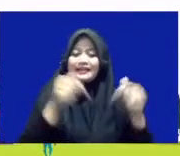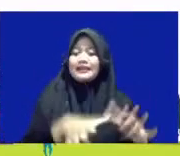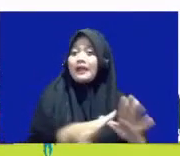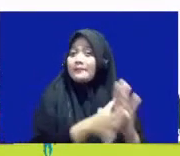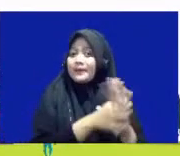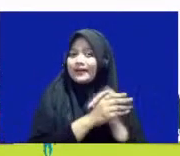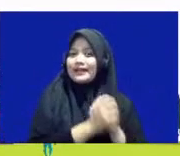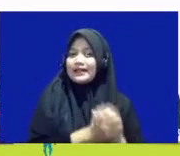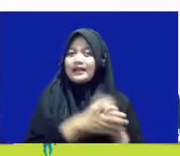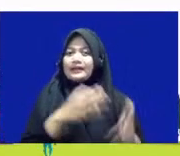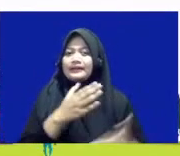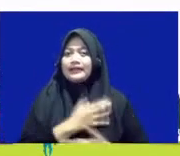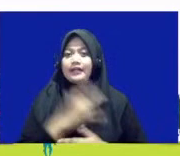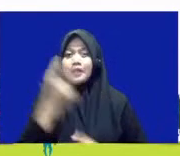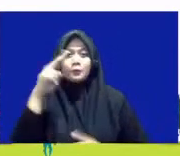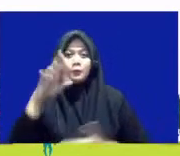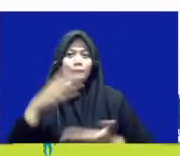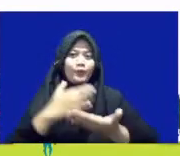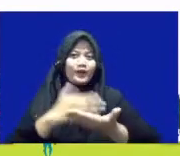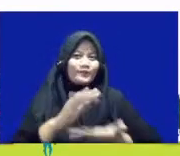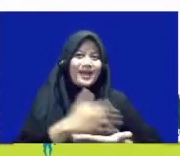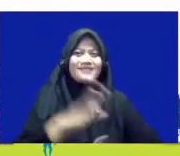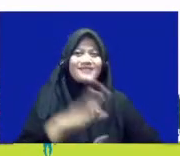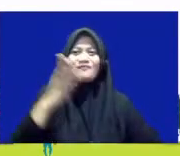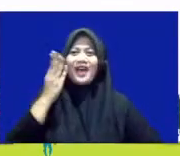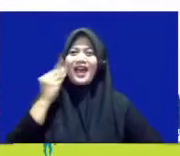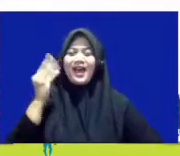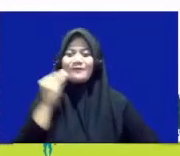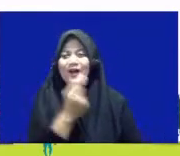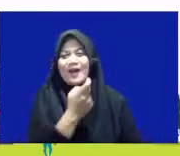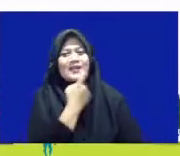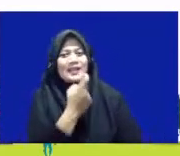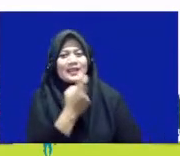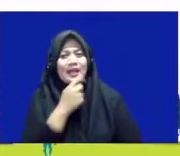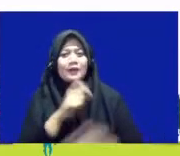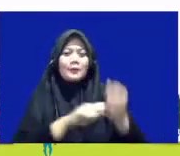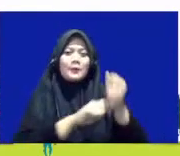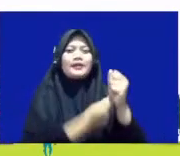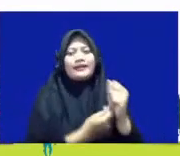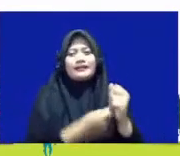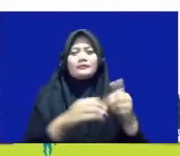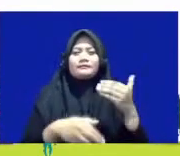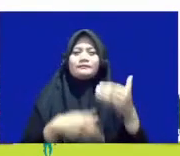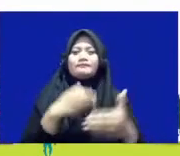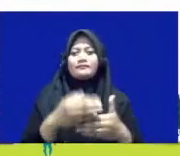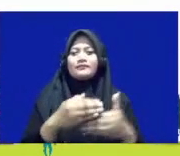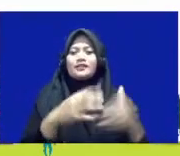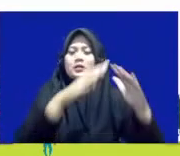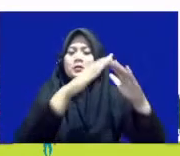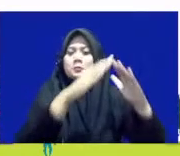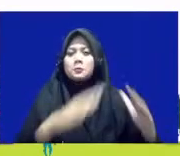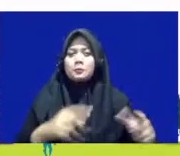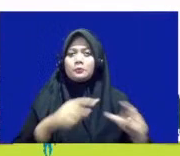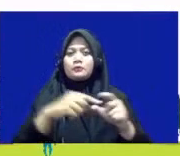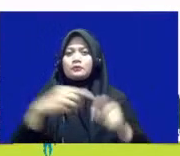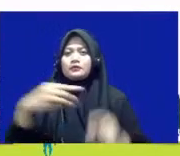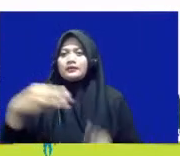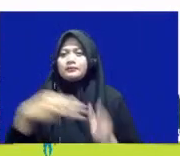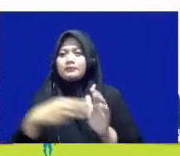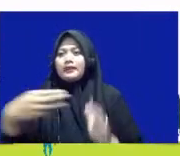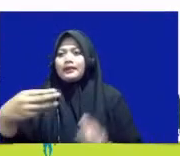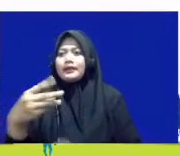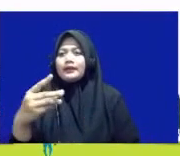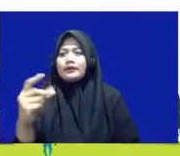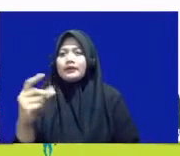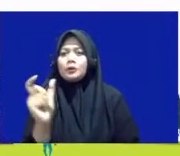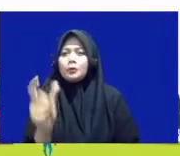saya untuk berbagi pengalaman mengenai tanggap darurat erupsi Gunung Semeru di Gunung Semeru